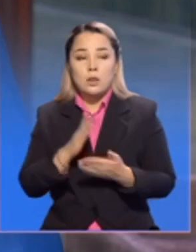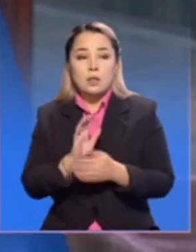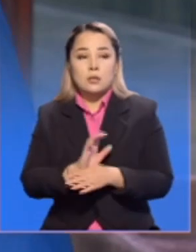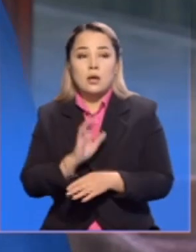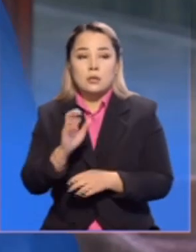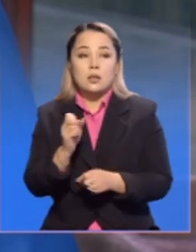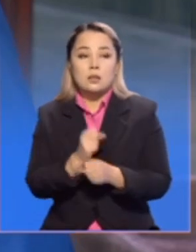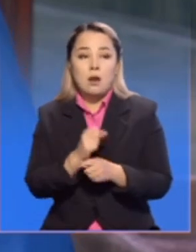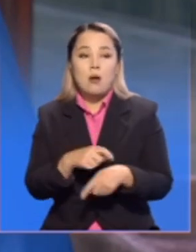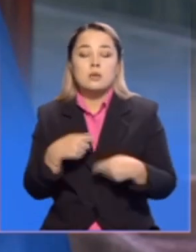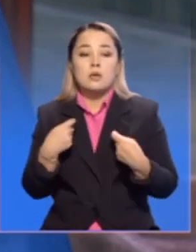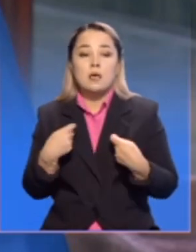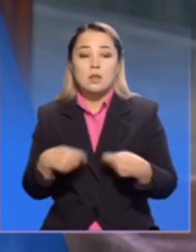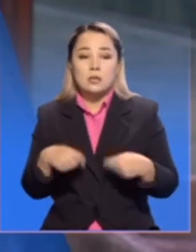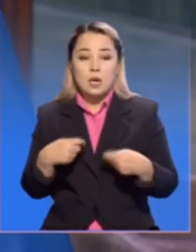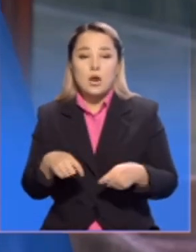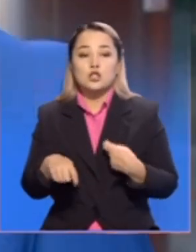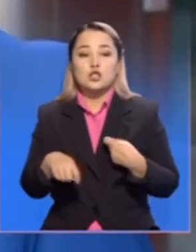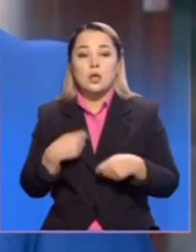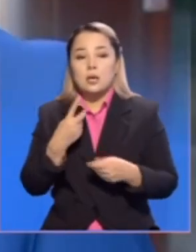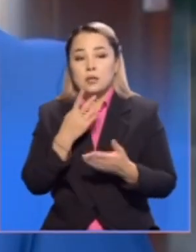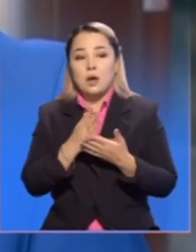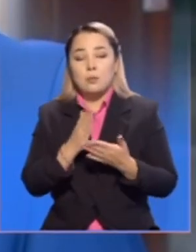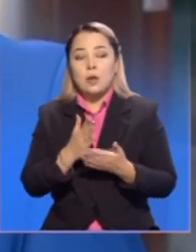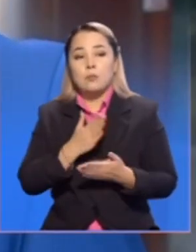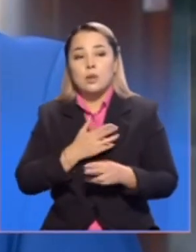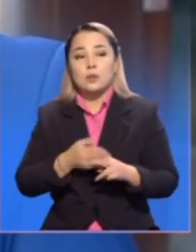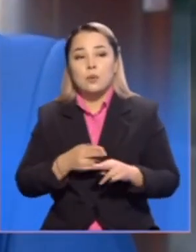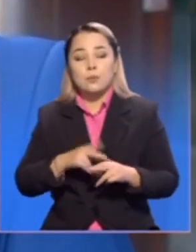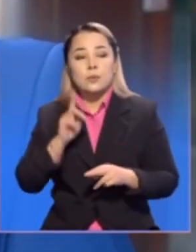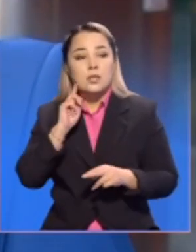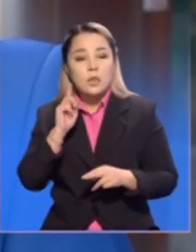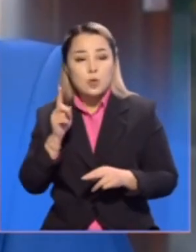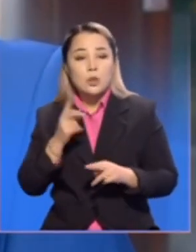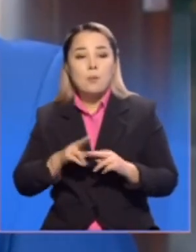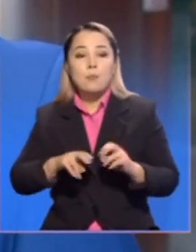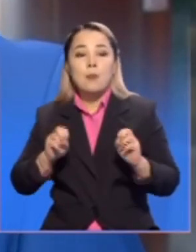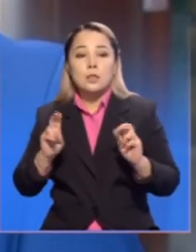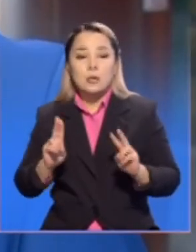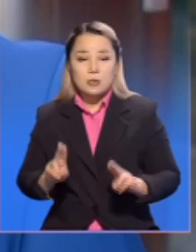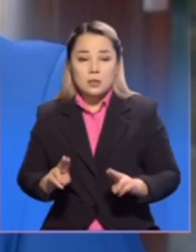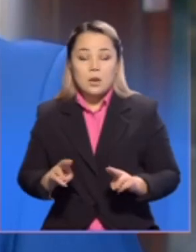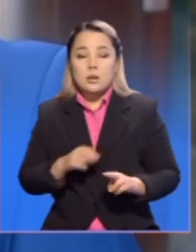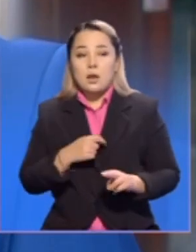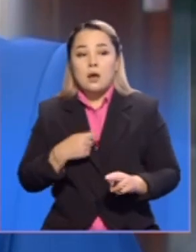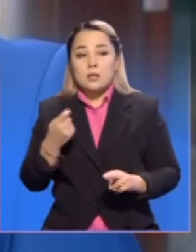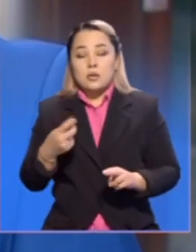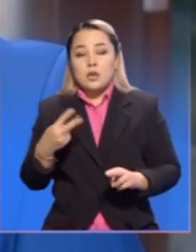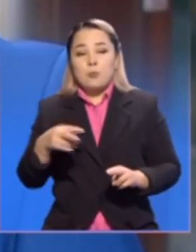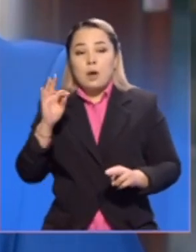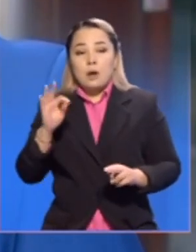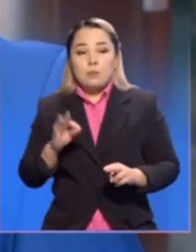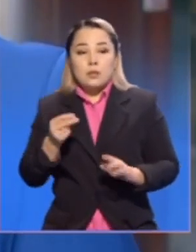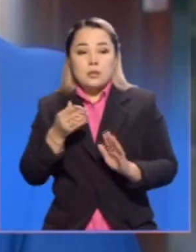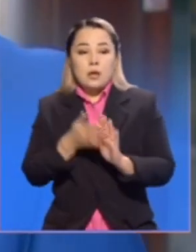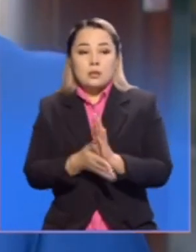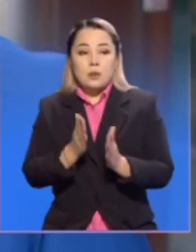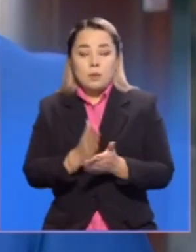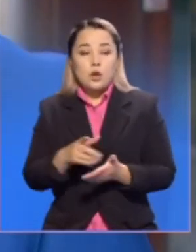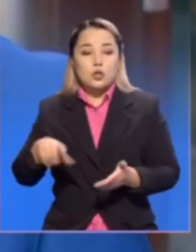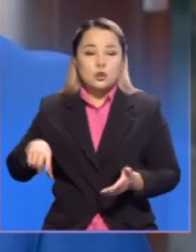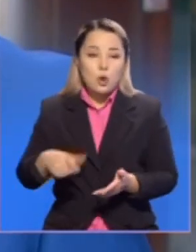жеткенде, мысалы, оны сататын шығындар да бар. Менің естуімше, жаңа мамандардан ең аз дегенде 20% кетеді соған.